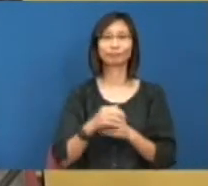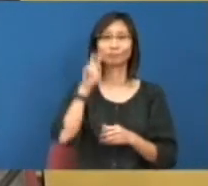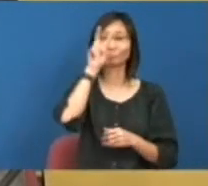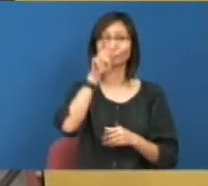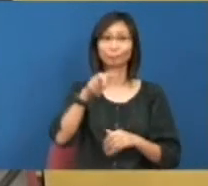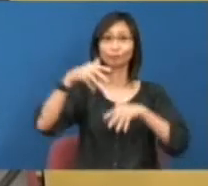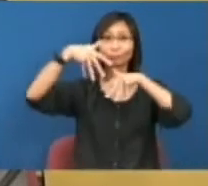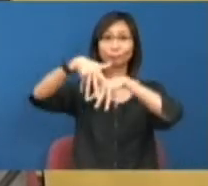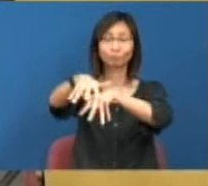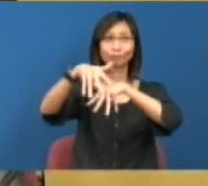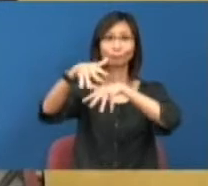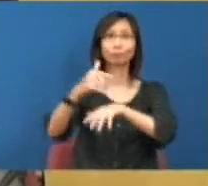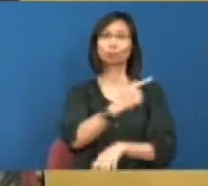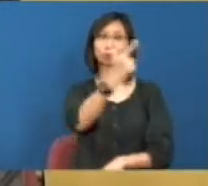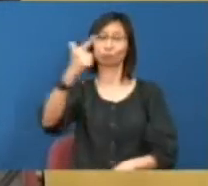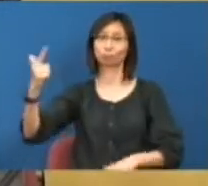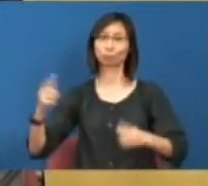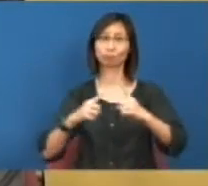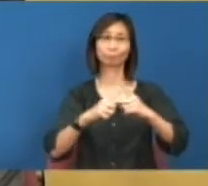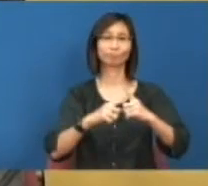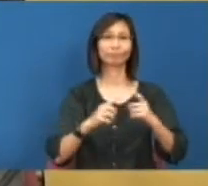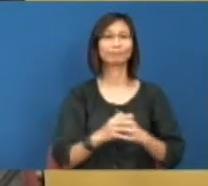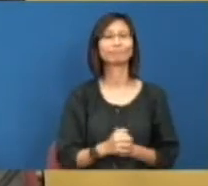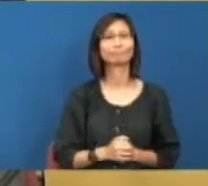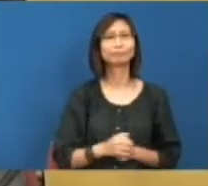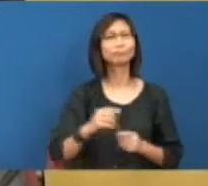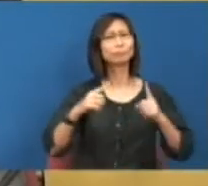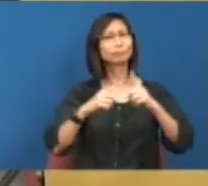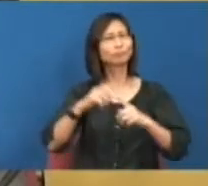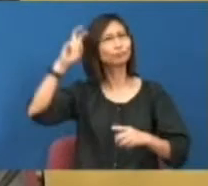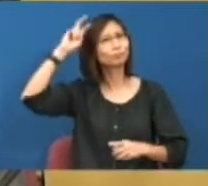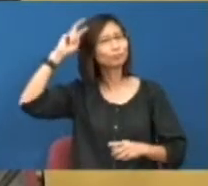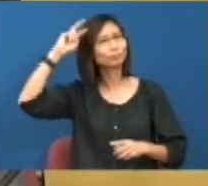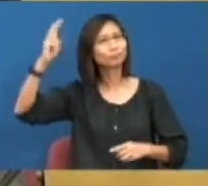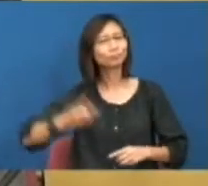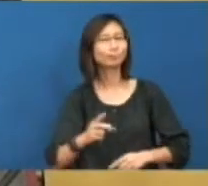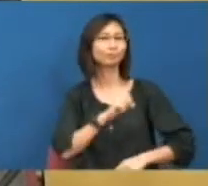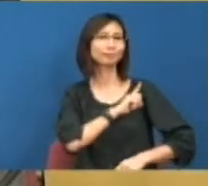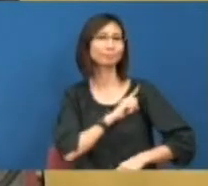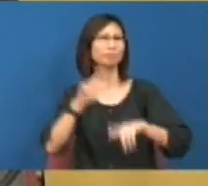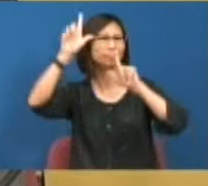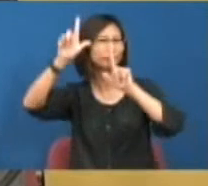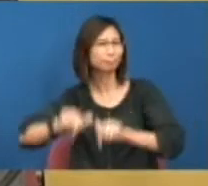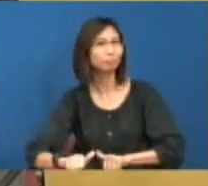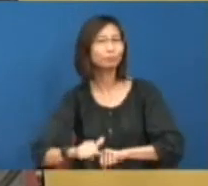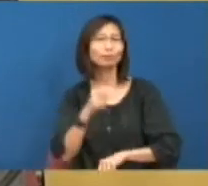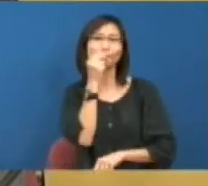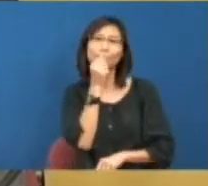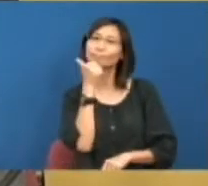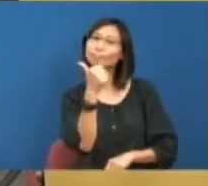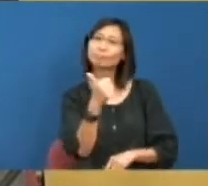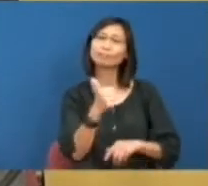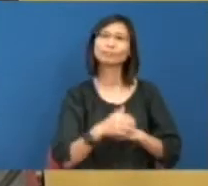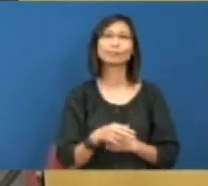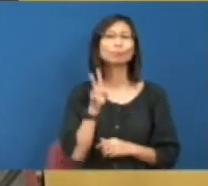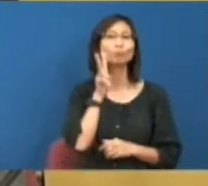的，那个游行率高自然就是人就习惯的，自己熟悉的东西就特别感兴趣的。如果大家是